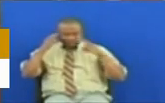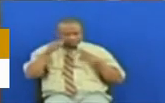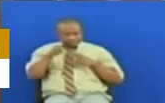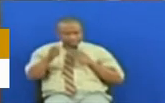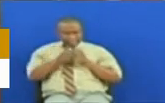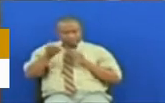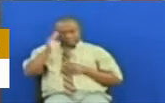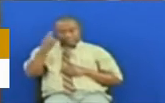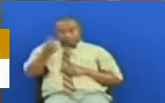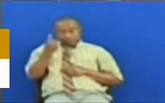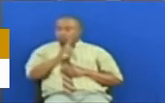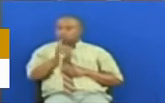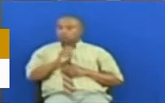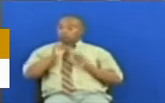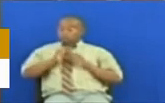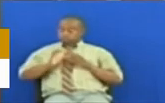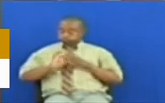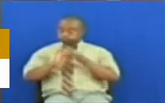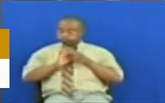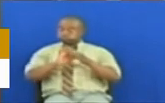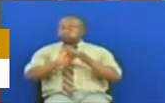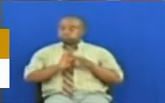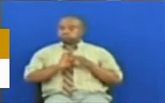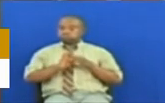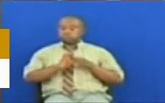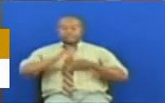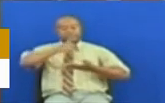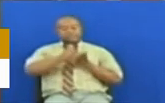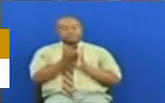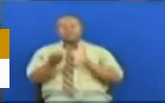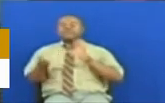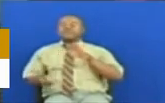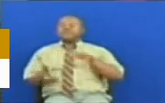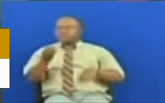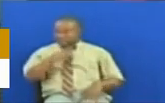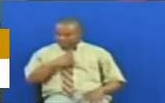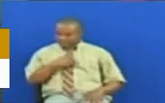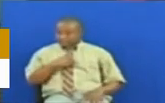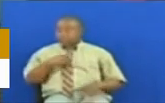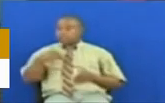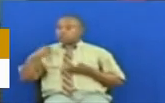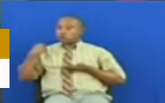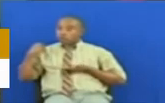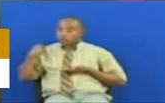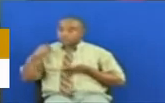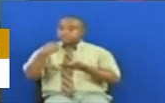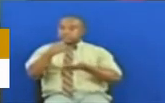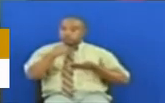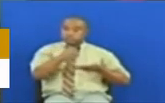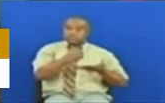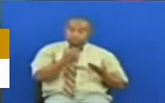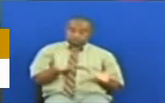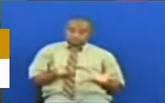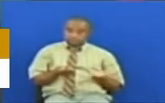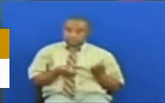na serikali tu. Hili ni jambo la kufanywa na wawekezaji wakubwa, ingawaji kwamba wizara zetu zinazohusiana